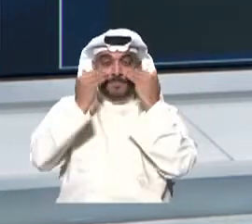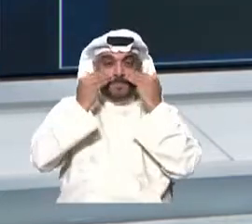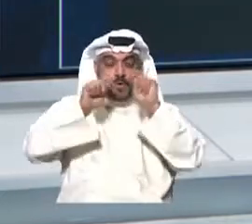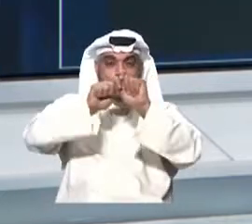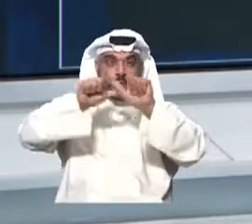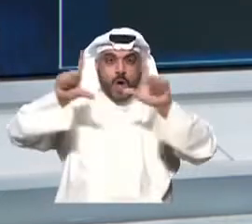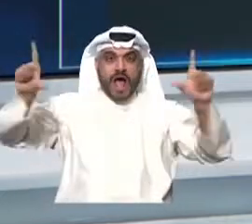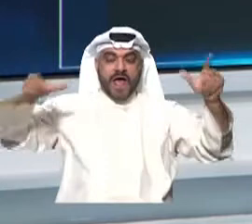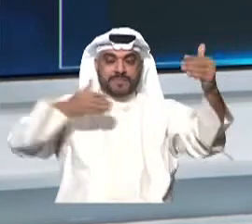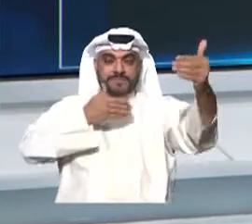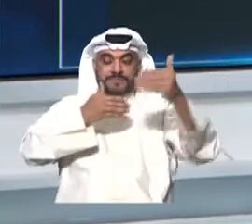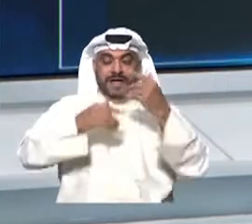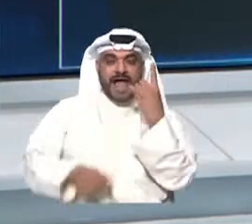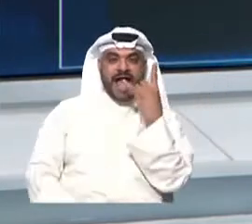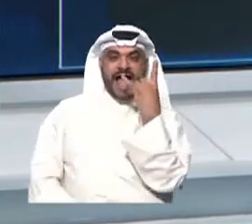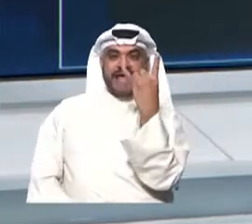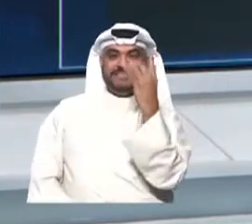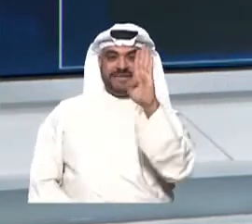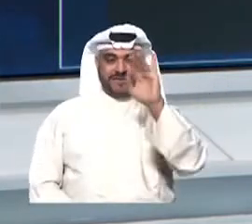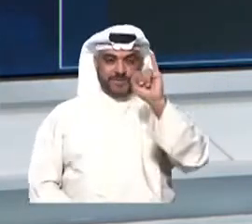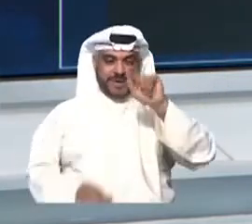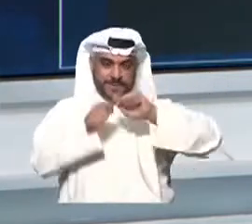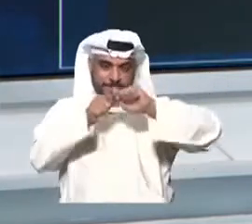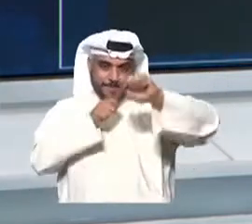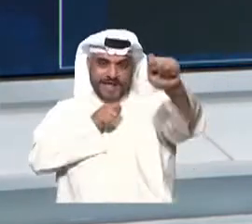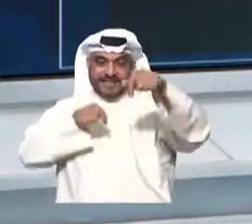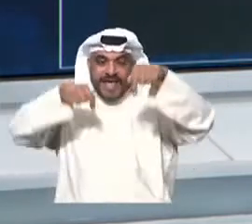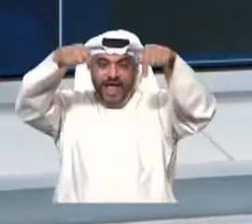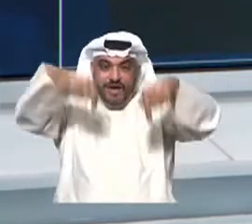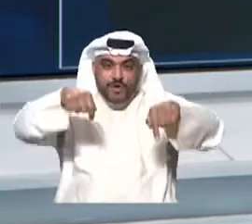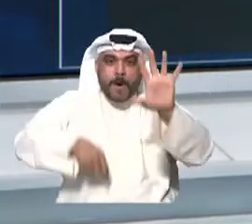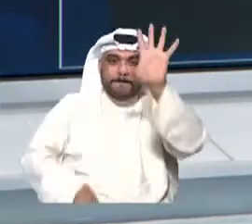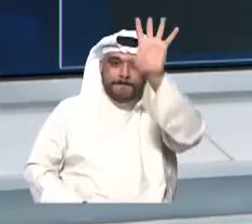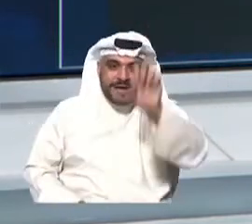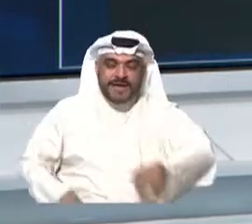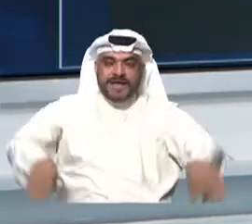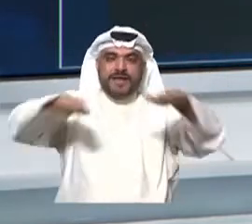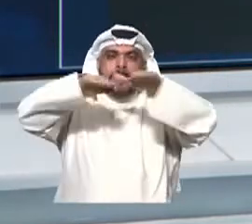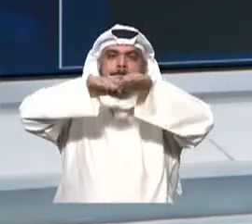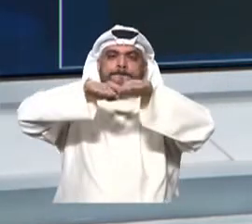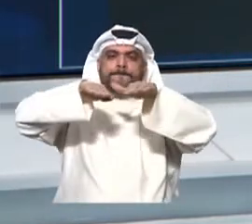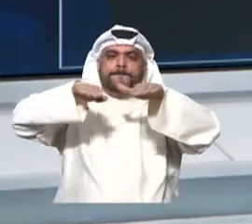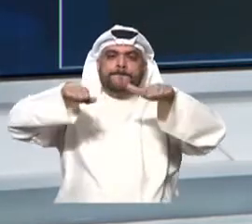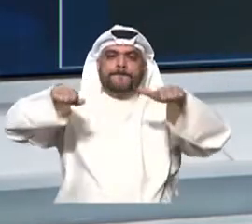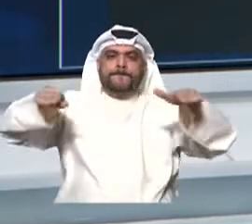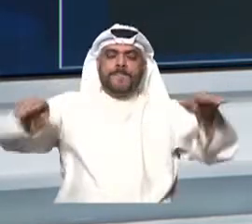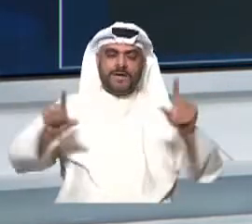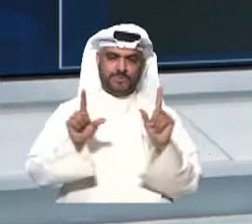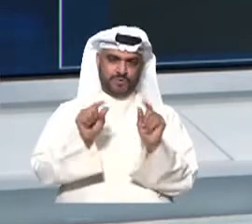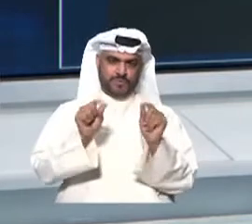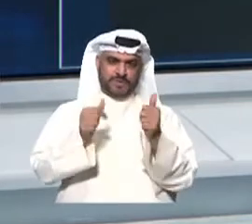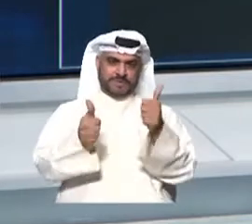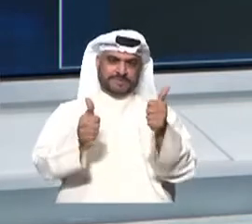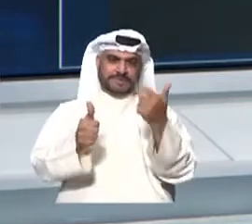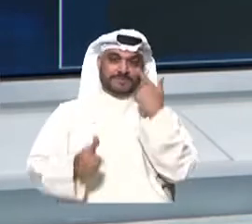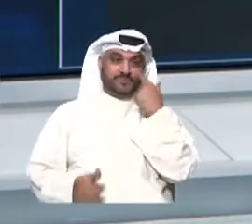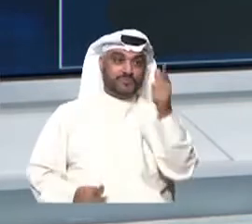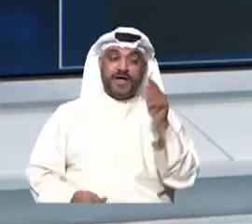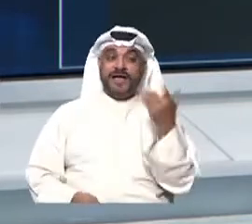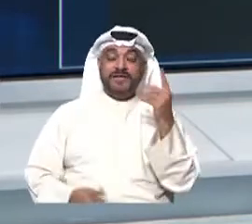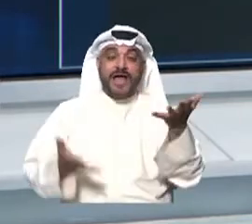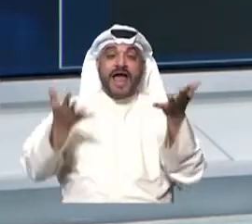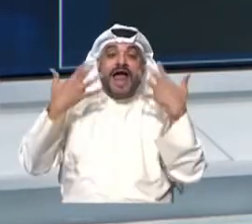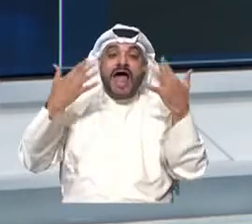متدنية حول 10%. أجواء مستقرة الليلة، تستمر معانا الرياح شمالية إلى شمالية غربية سرعتها من 6 إلى 30 كيلو متر